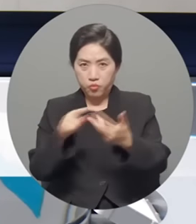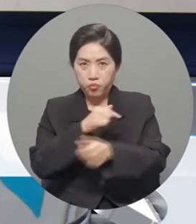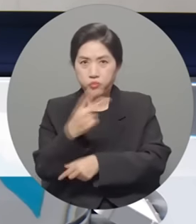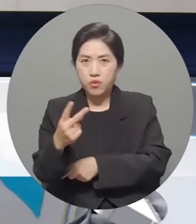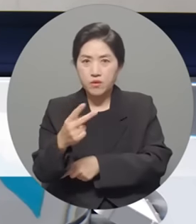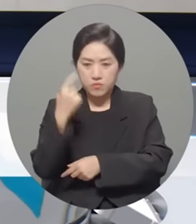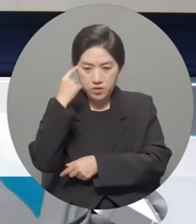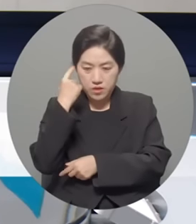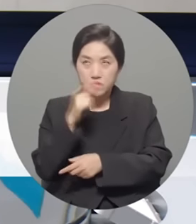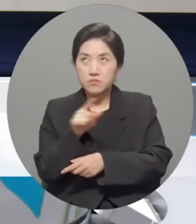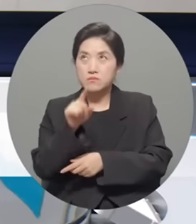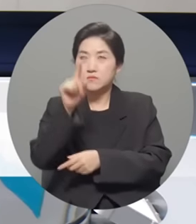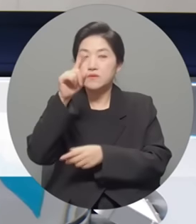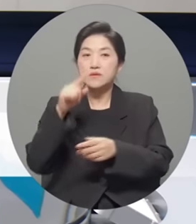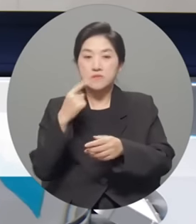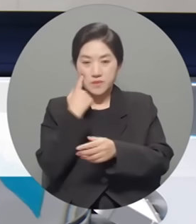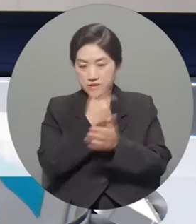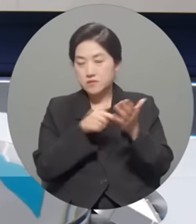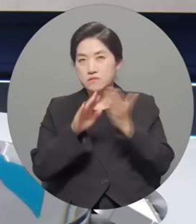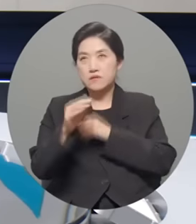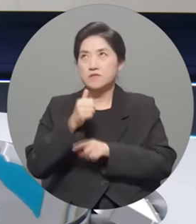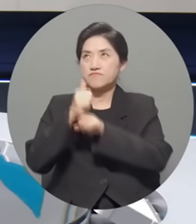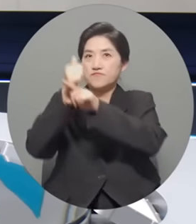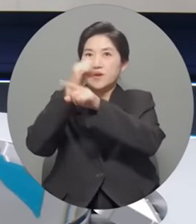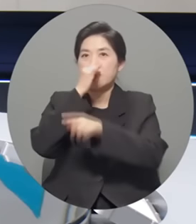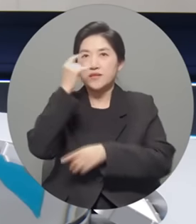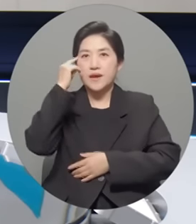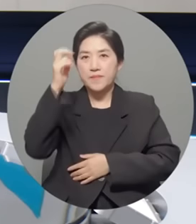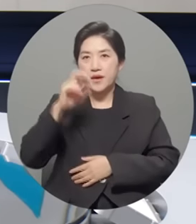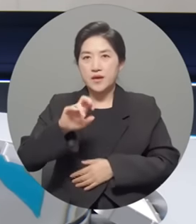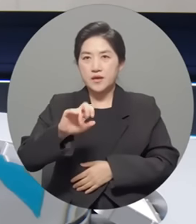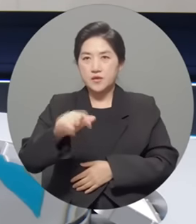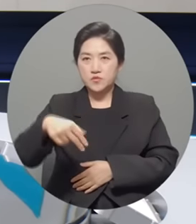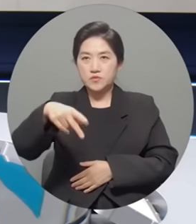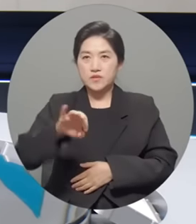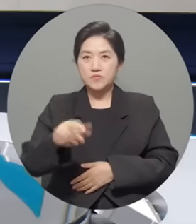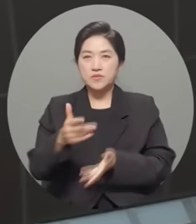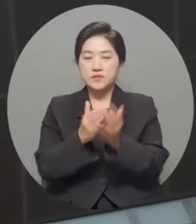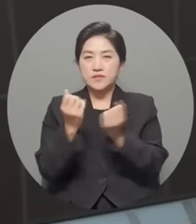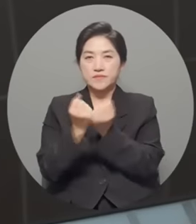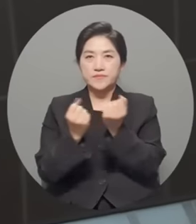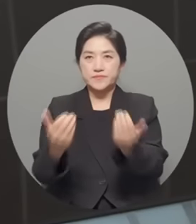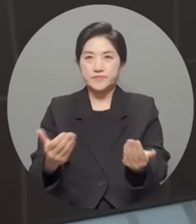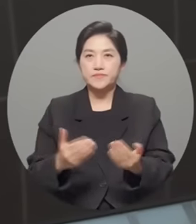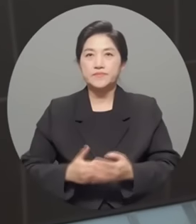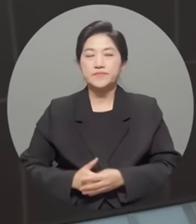윗선으로 올라갈 것으로 예상됩니다. 윤상문 기자가 단독 보도합니다.